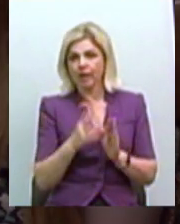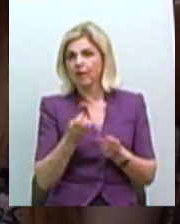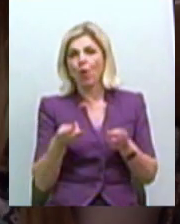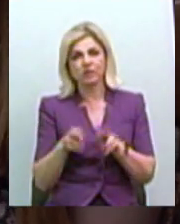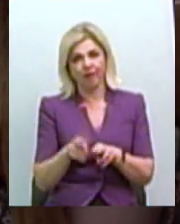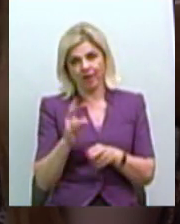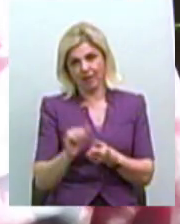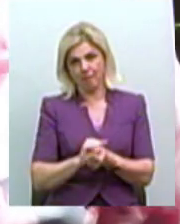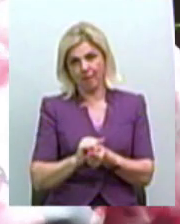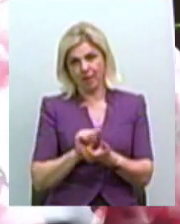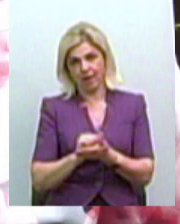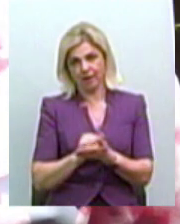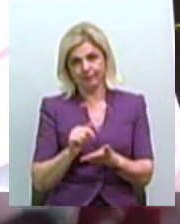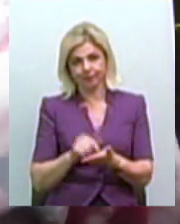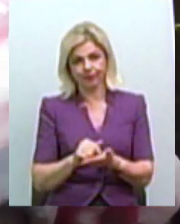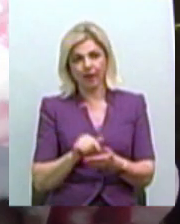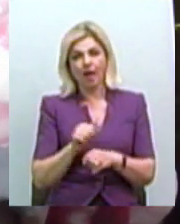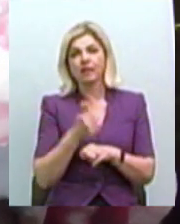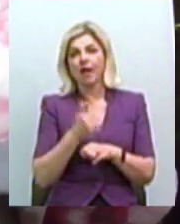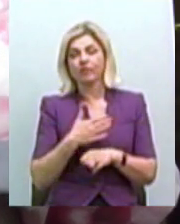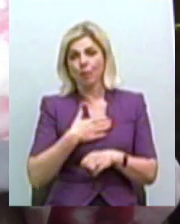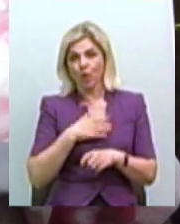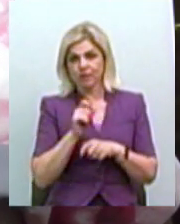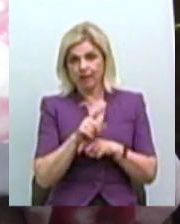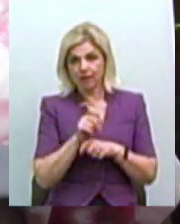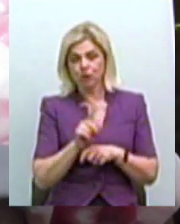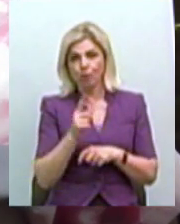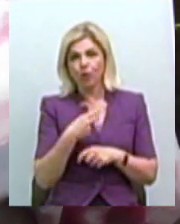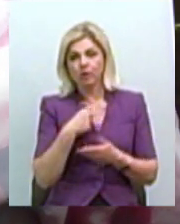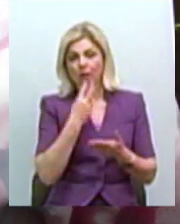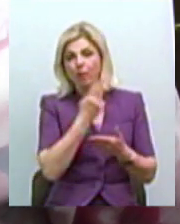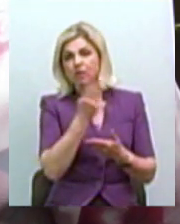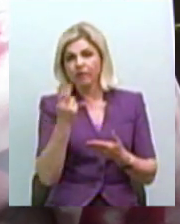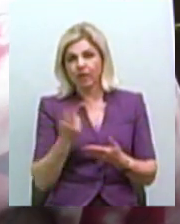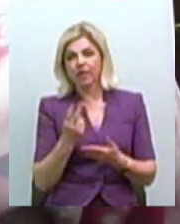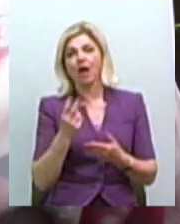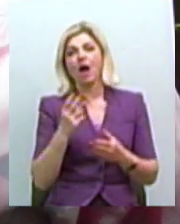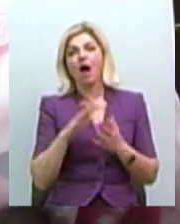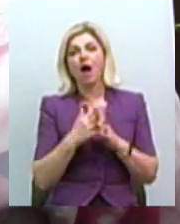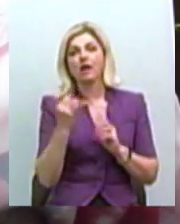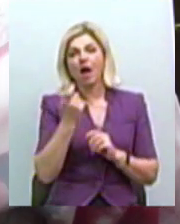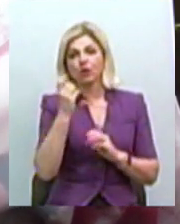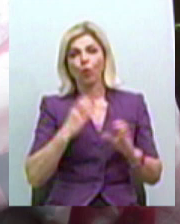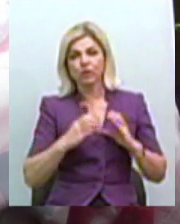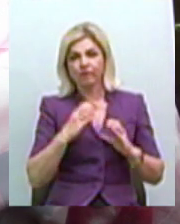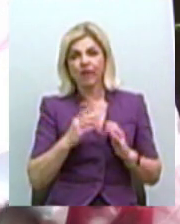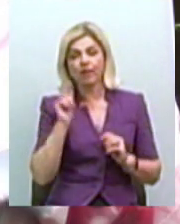папері. Найголовнішою моєю задачею, тому що я пройшла в Миколаївському аграрному університеті, поки я там працювала, я пройшла